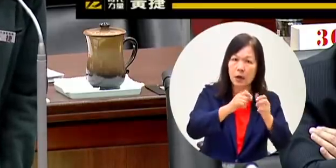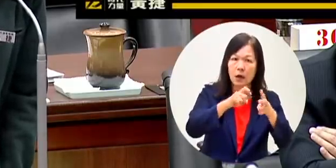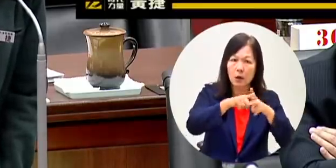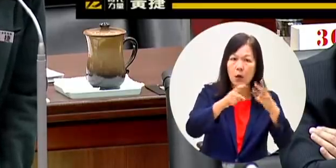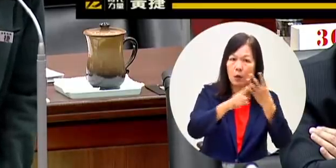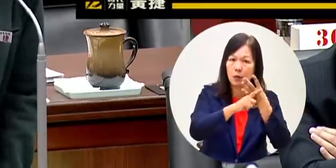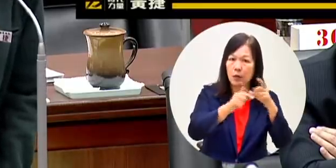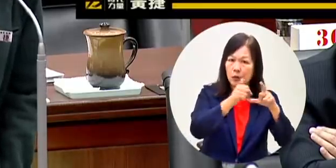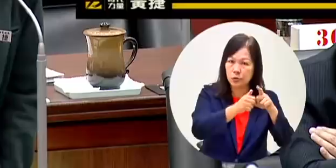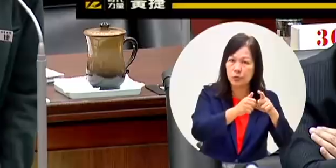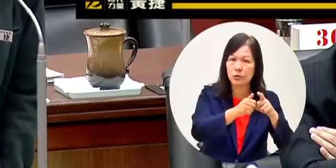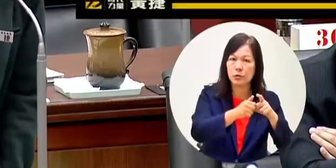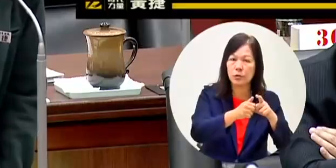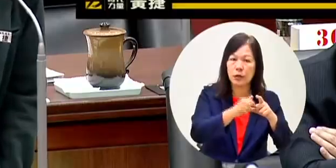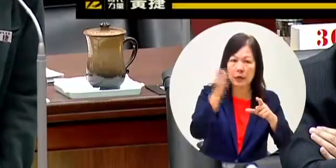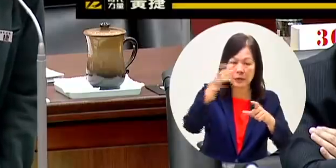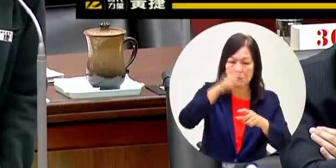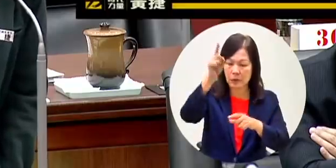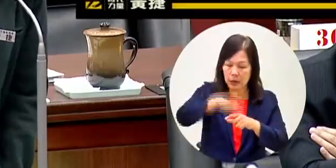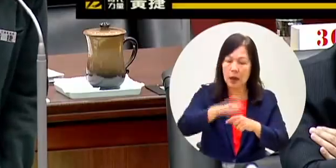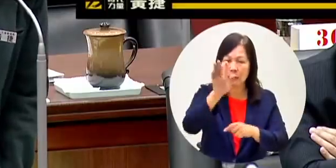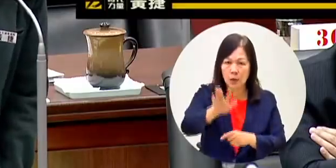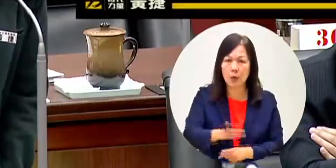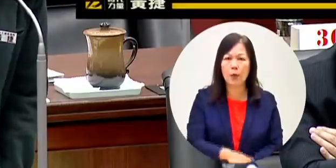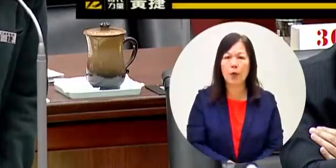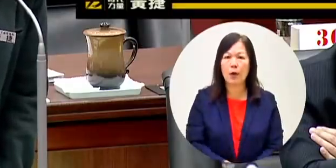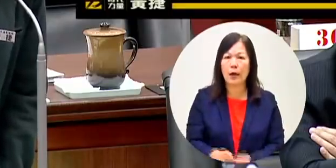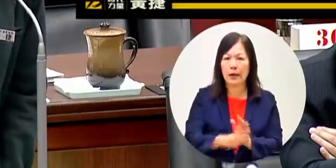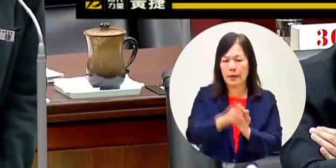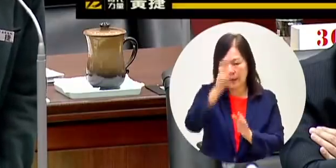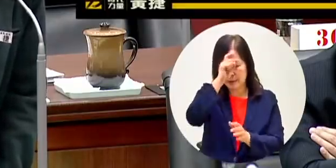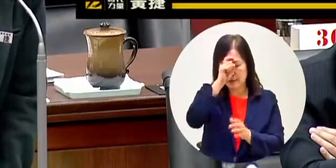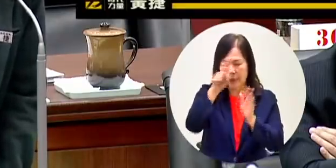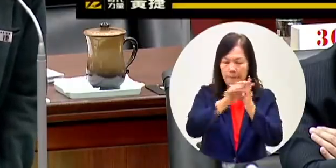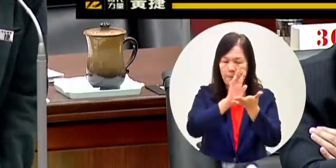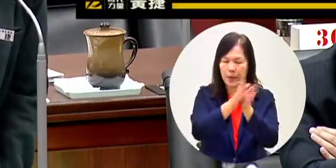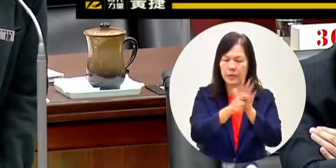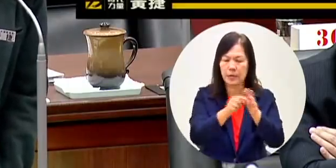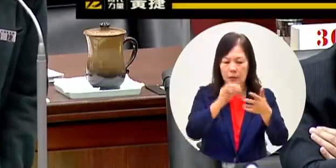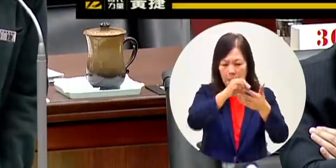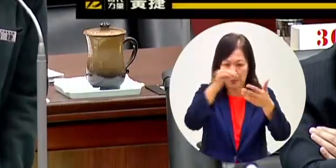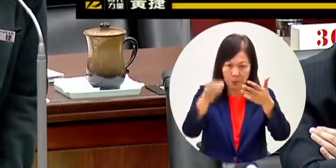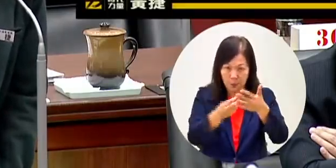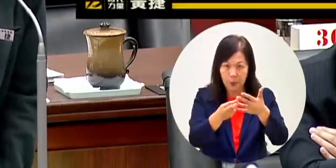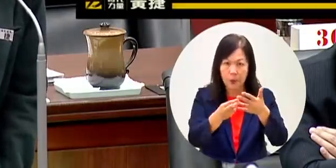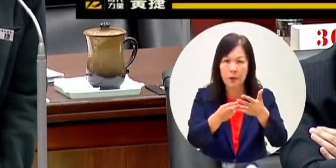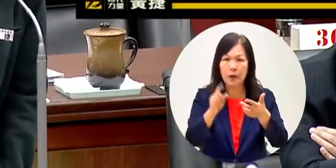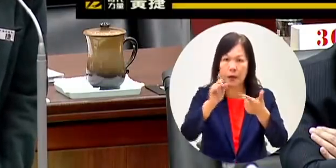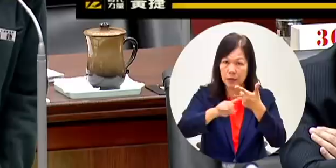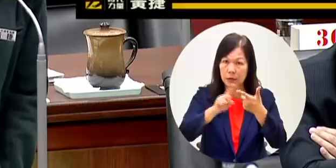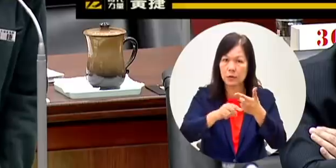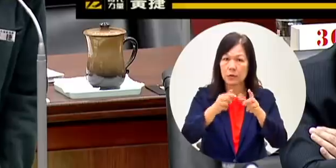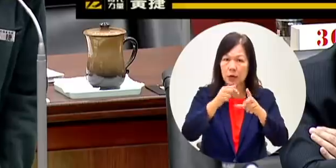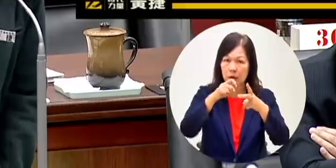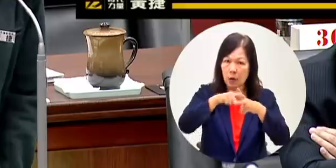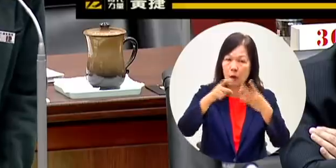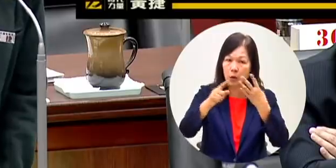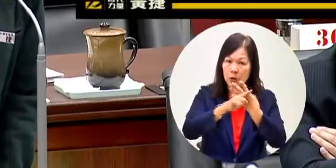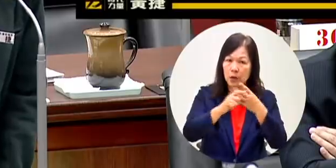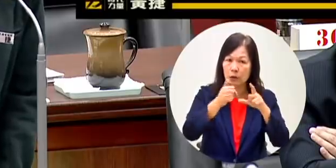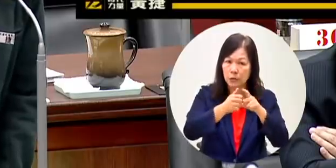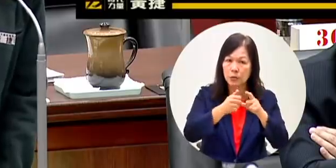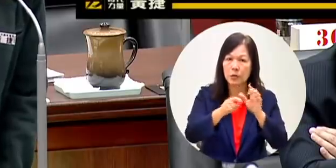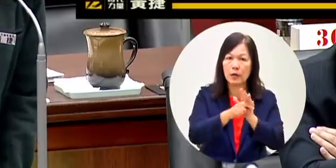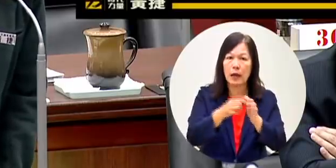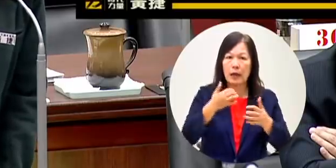援，希望可以降编成乙种工业区。再来，新达电厂应该要燃煤要除役。最后，高